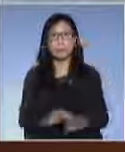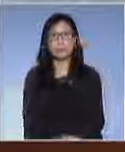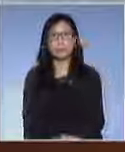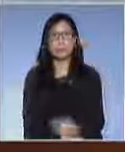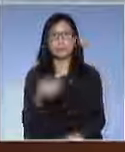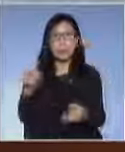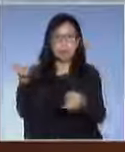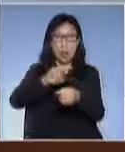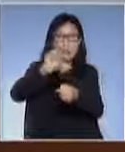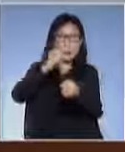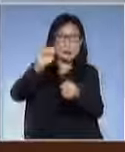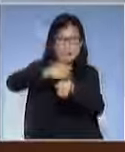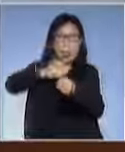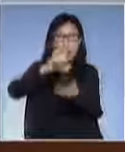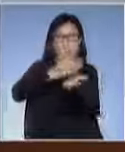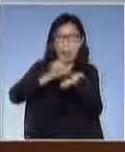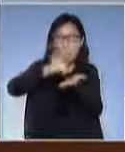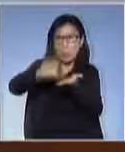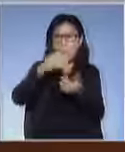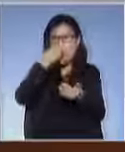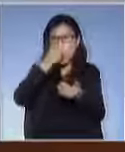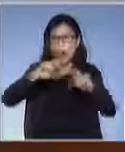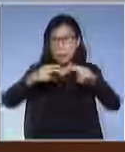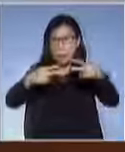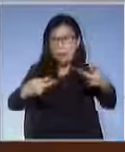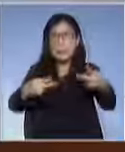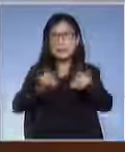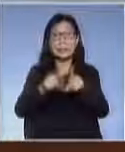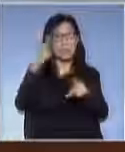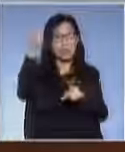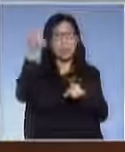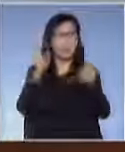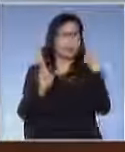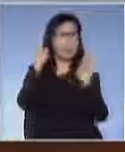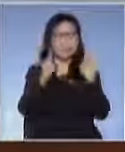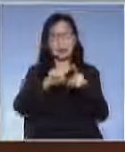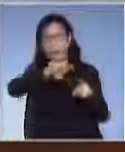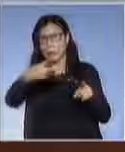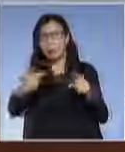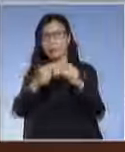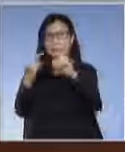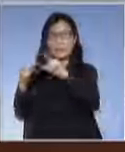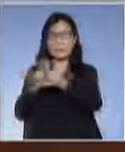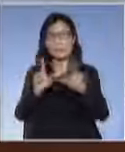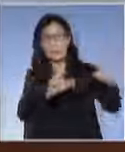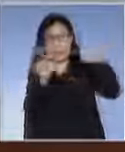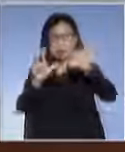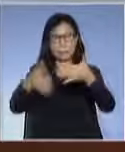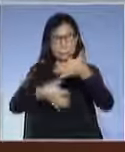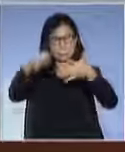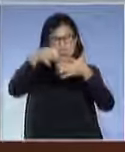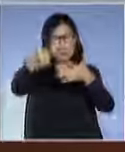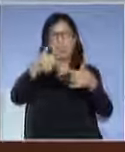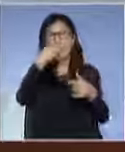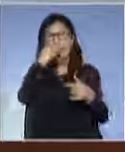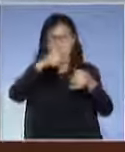增撥資源，把香港發展成智慧城市，改善市民生活，令香港